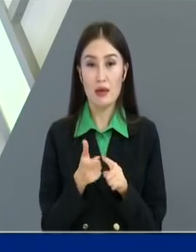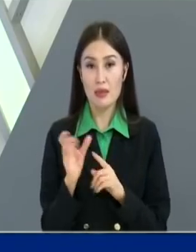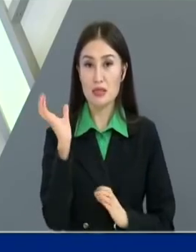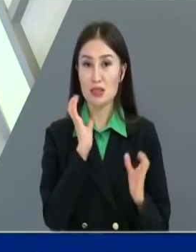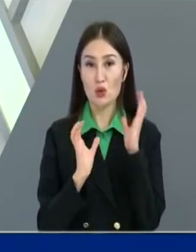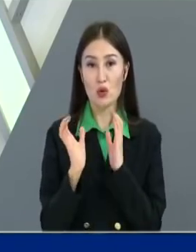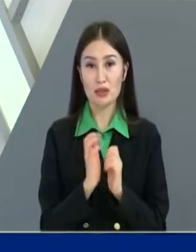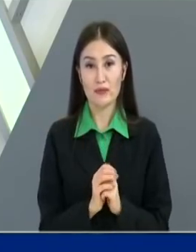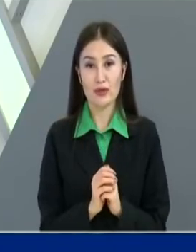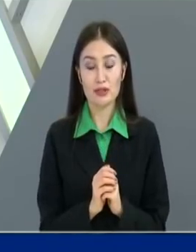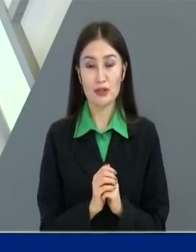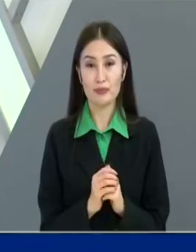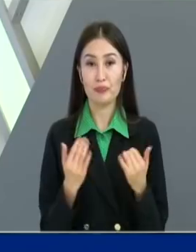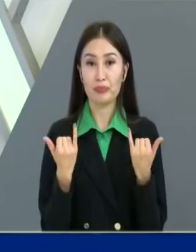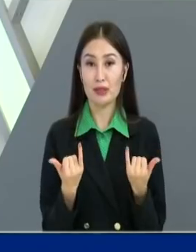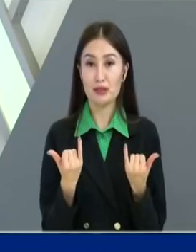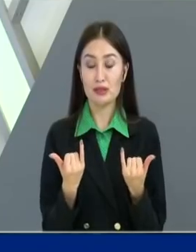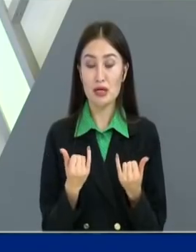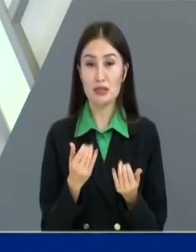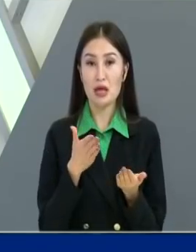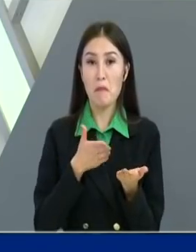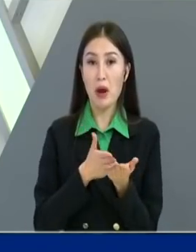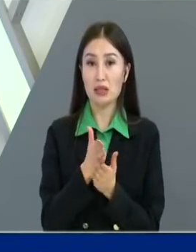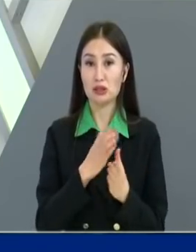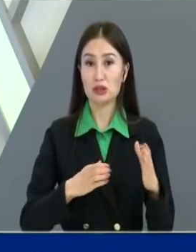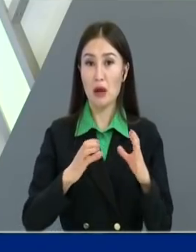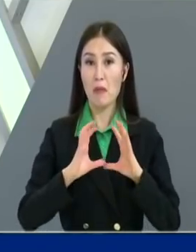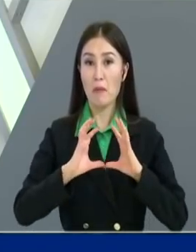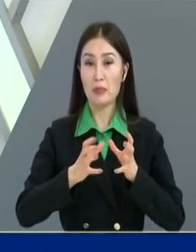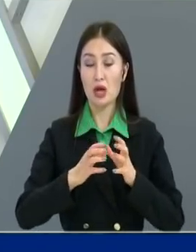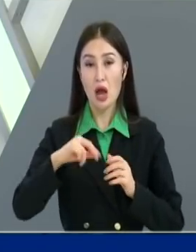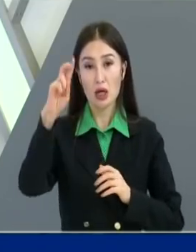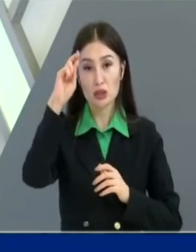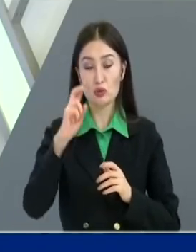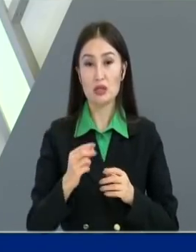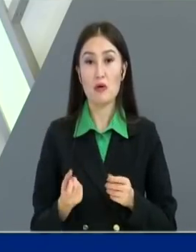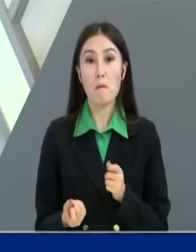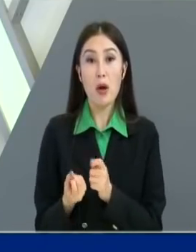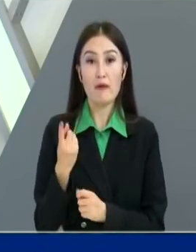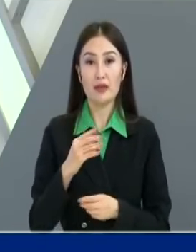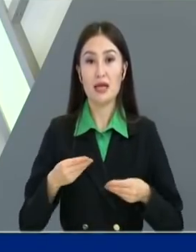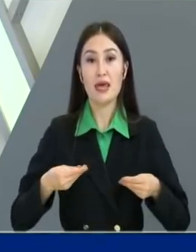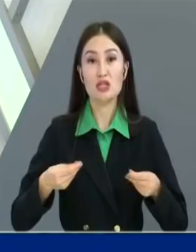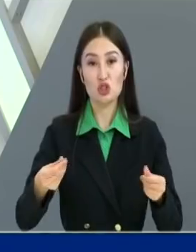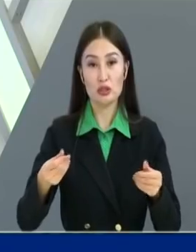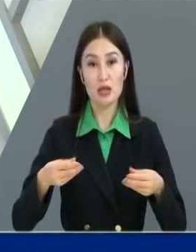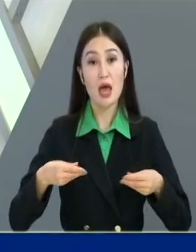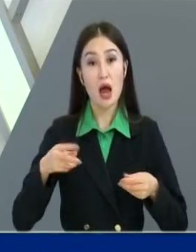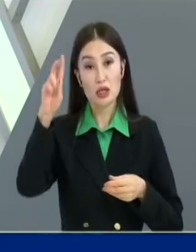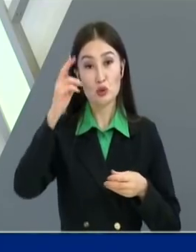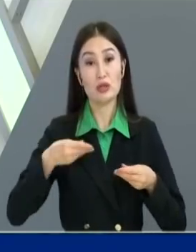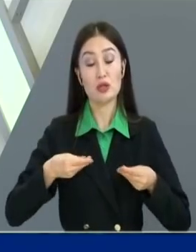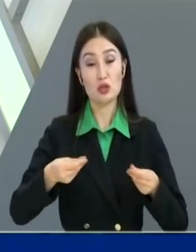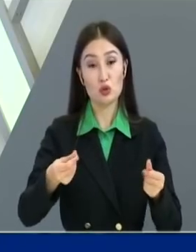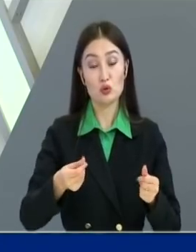вещи. В нынешнем геополитическом мире государство появляется и исчезает, но исчезнуть гораздо легче, чем